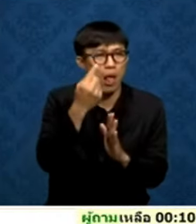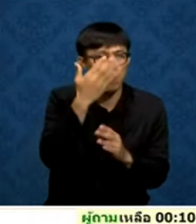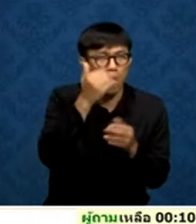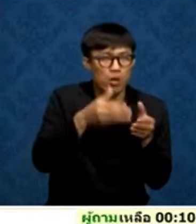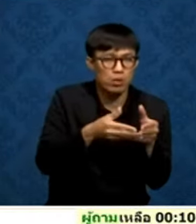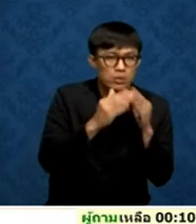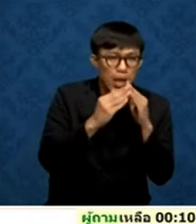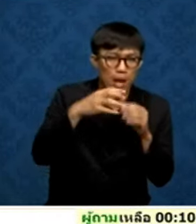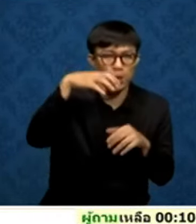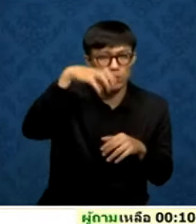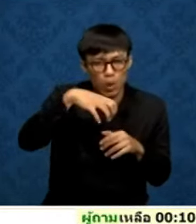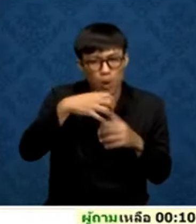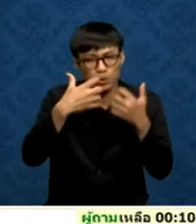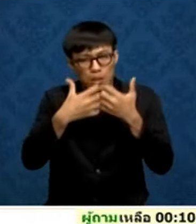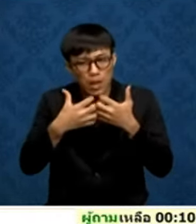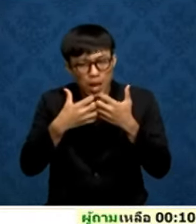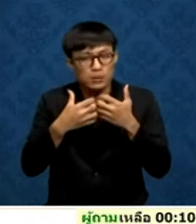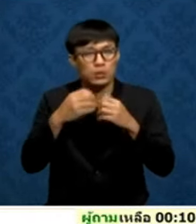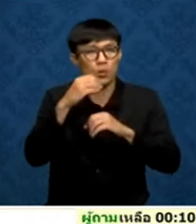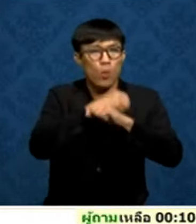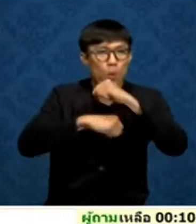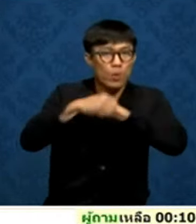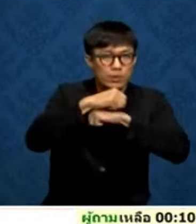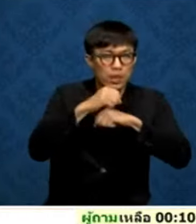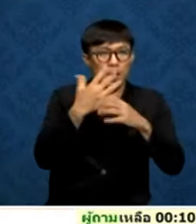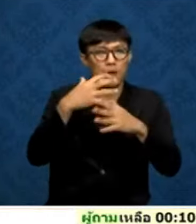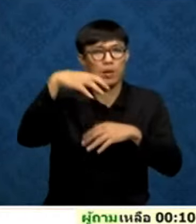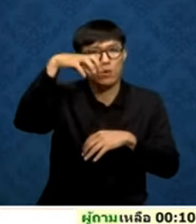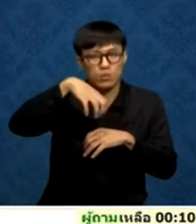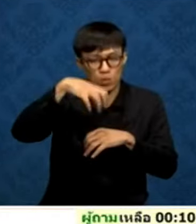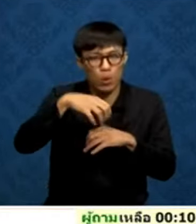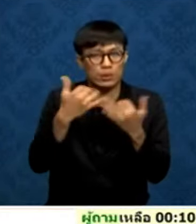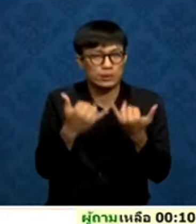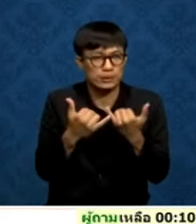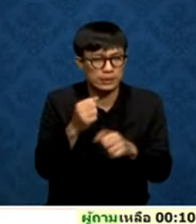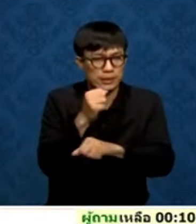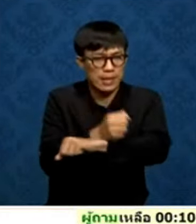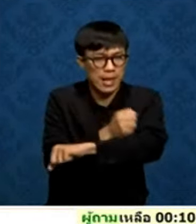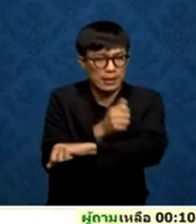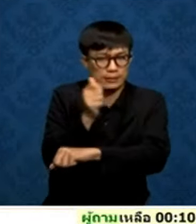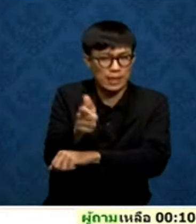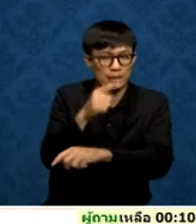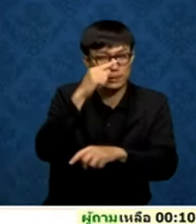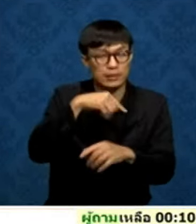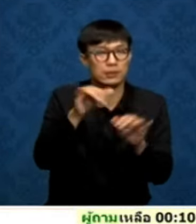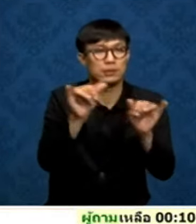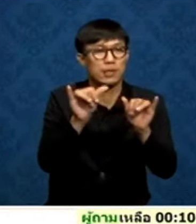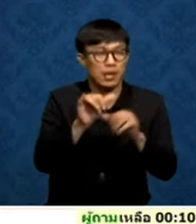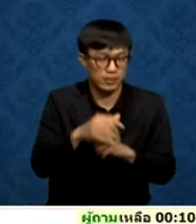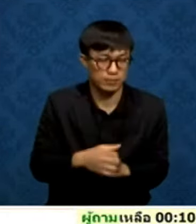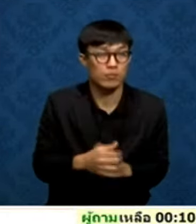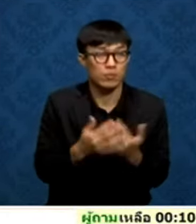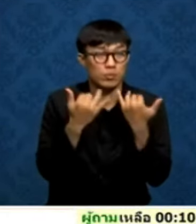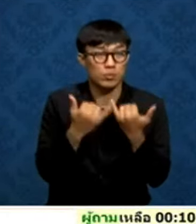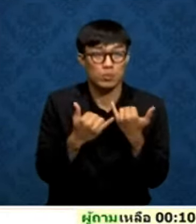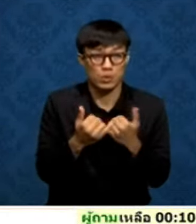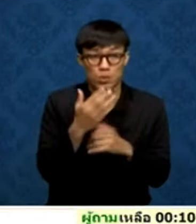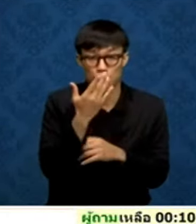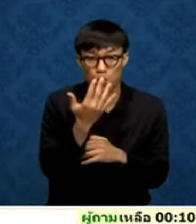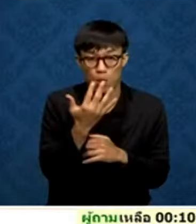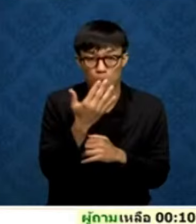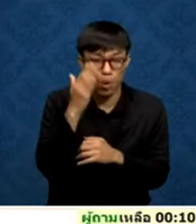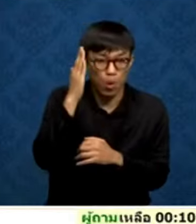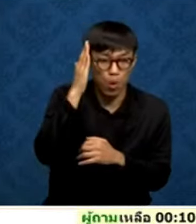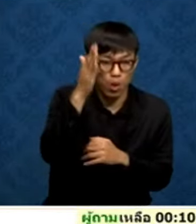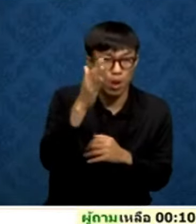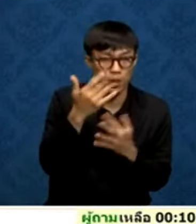ดตั้งเครื่องจักรเพราะการจ้างแรงงานจริงๆก็ยังไม่เกิดนะครับสิ่งที่เราจะต้องดูว่าสิ่งที่เขาผลิตเนี่ยแน่นอนครับเพื่ออีโคโนมิสเกลให้ขน